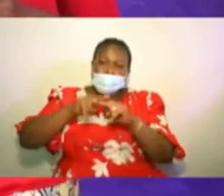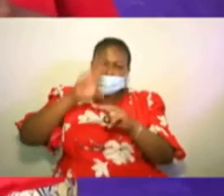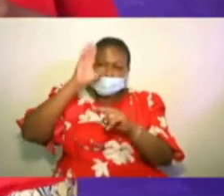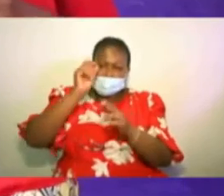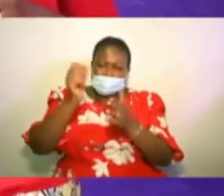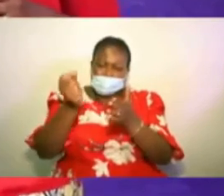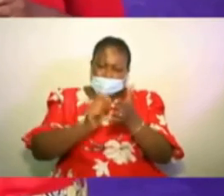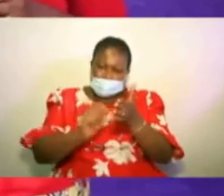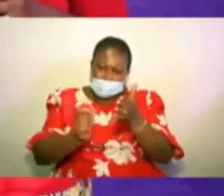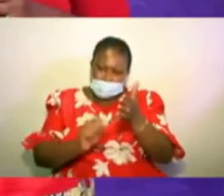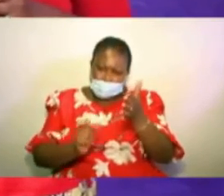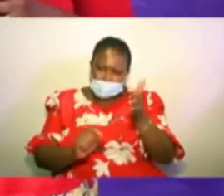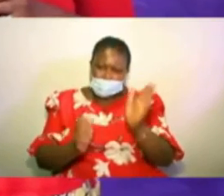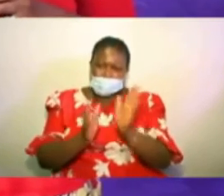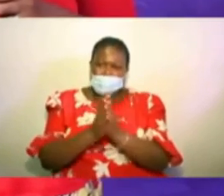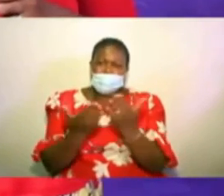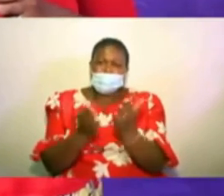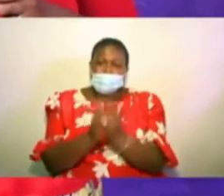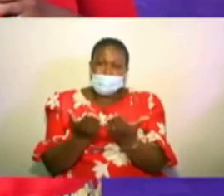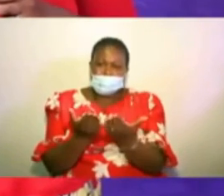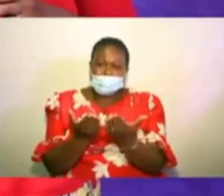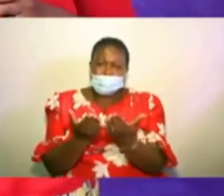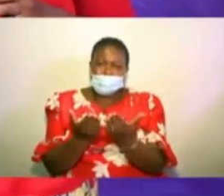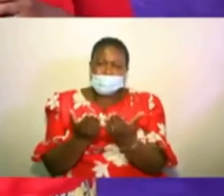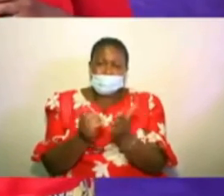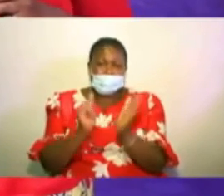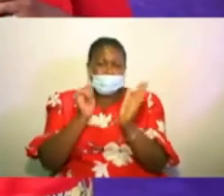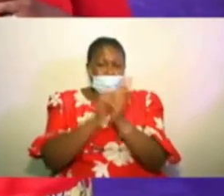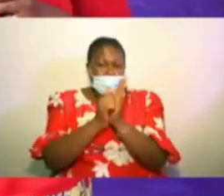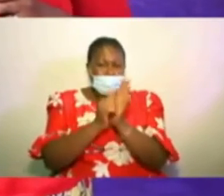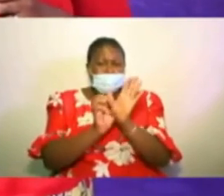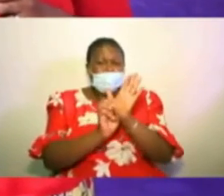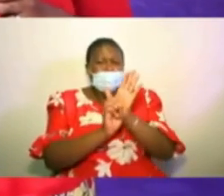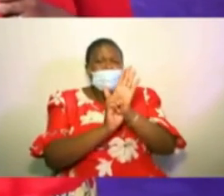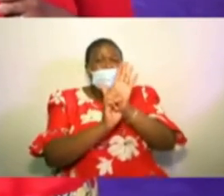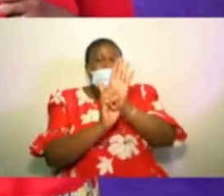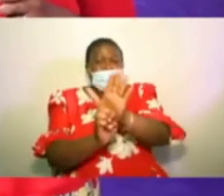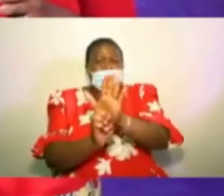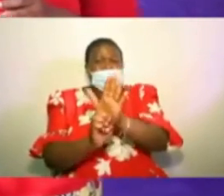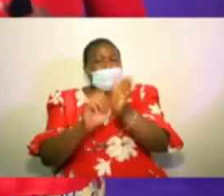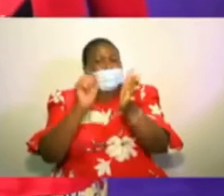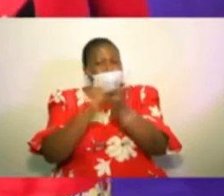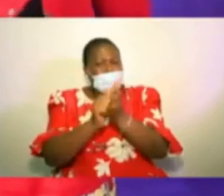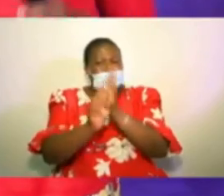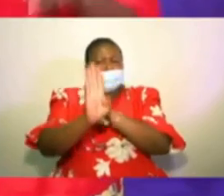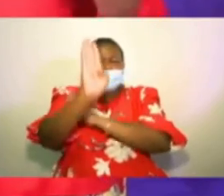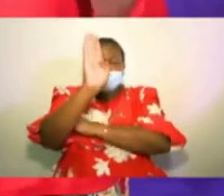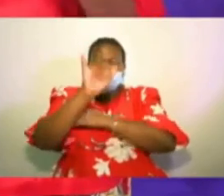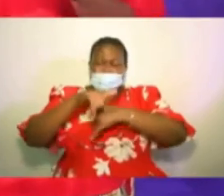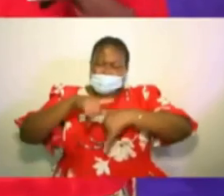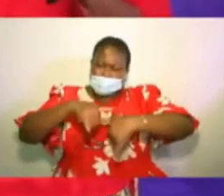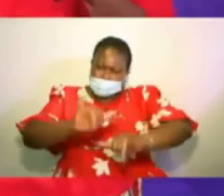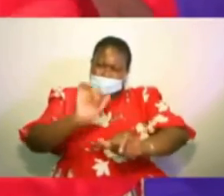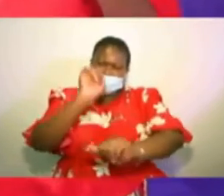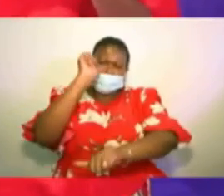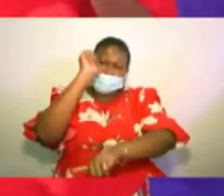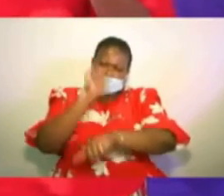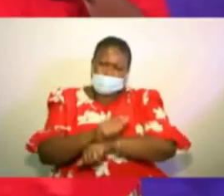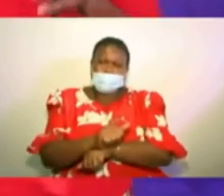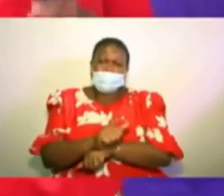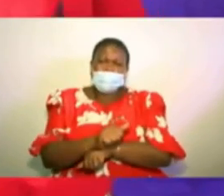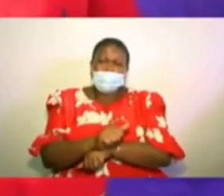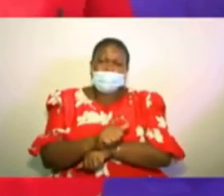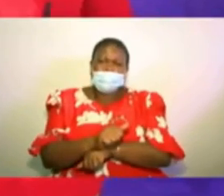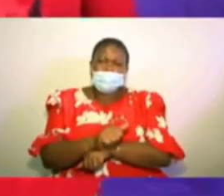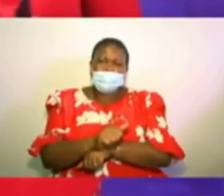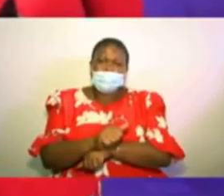travail. It is evident that God is still at work. C'est évident que Dieu est